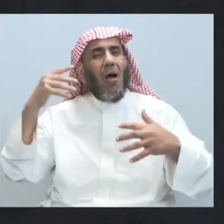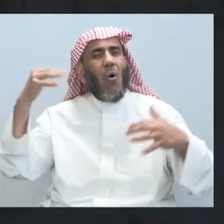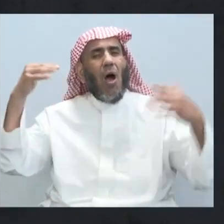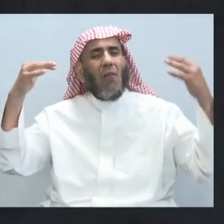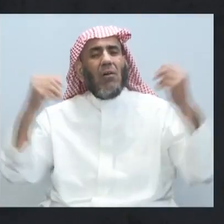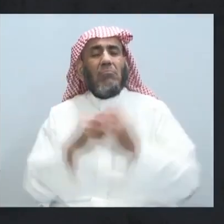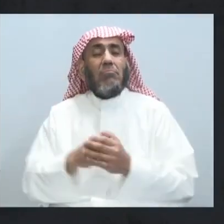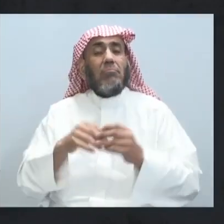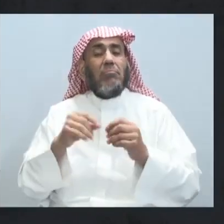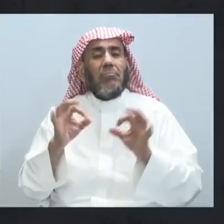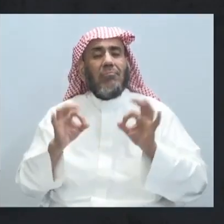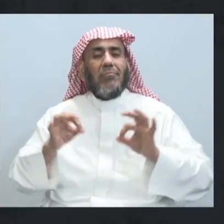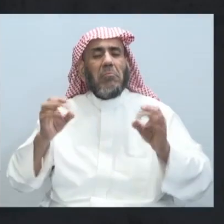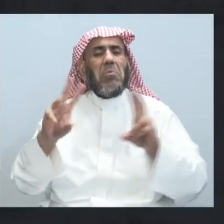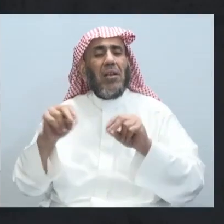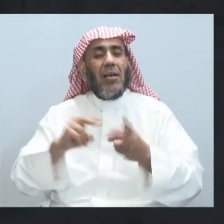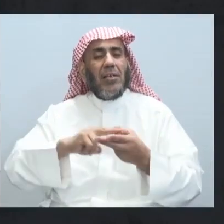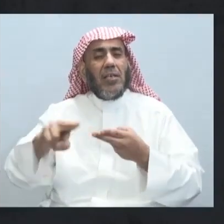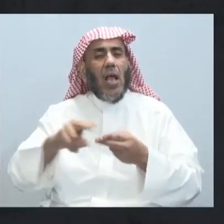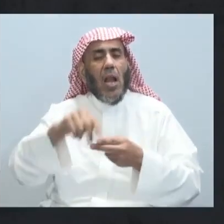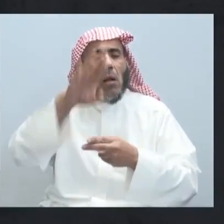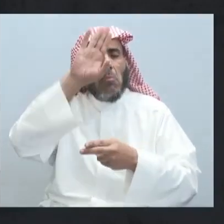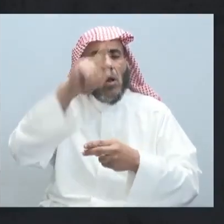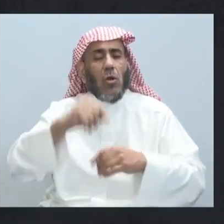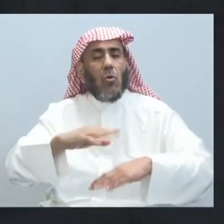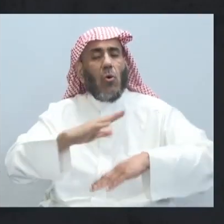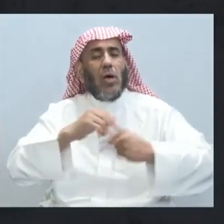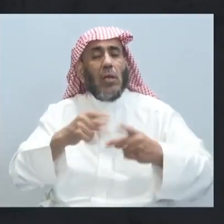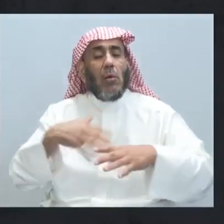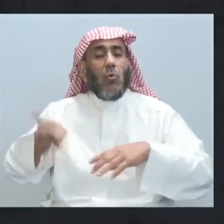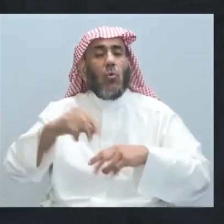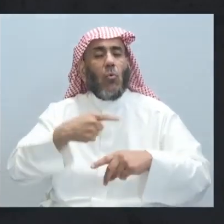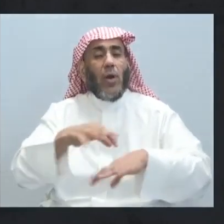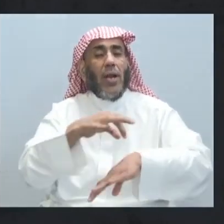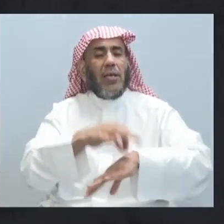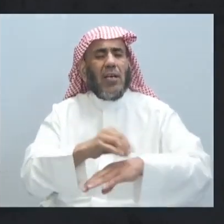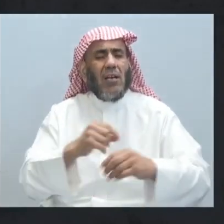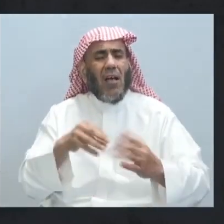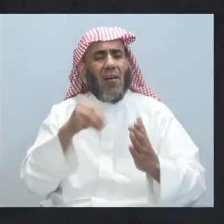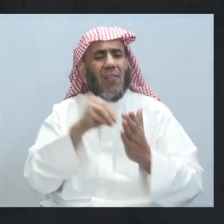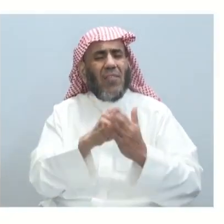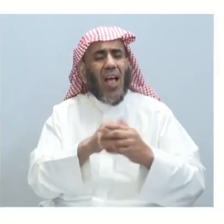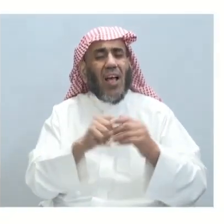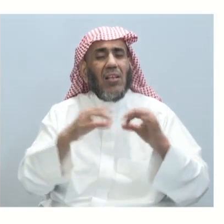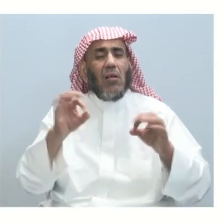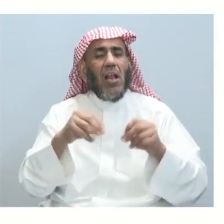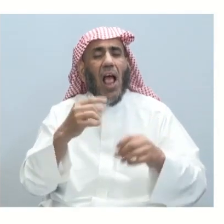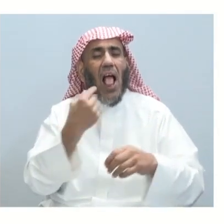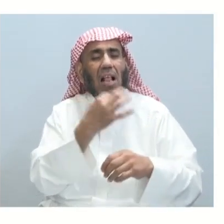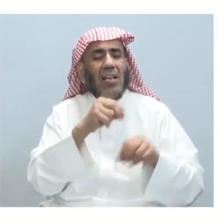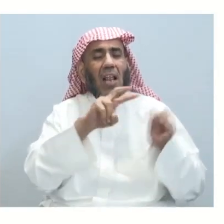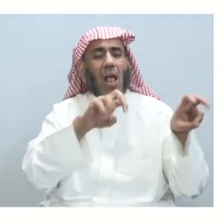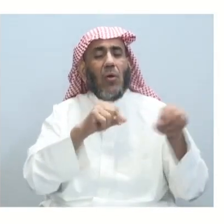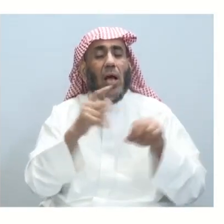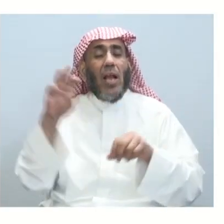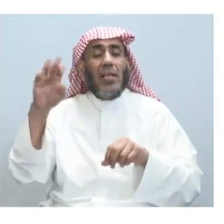طبعا حكمه معنى كانها رسائل للملك وكيف ادب الملوك وادب الرعيه ولكنها في ثوب خرافه على السنه الحيوانات النص